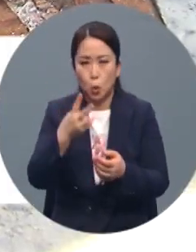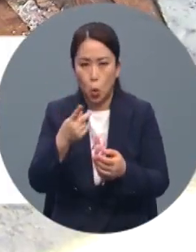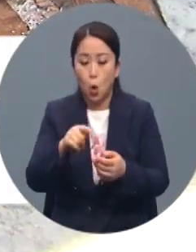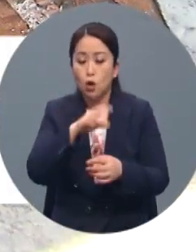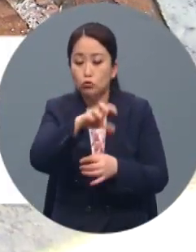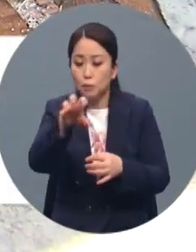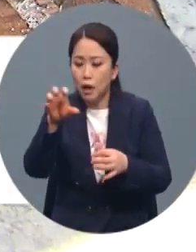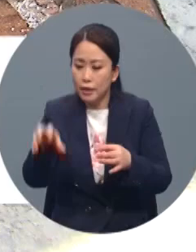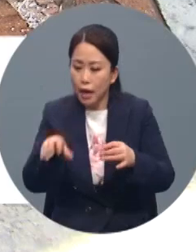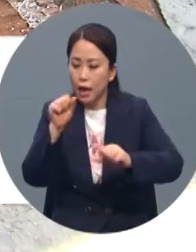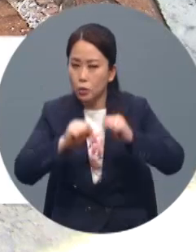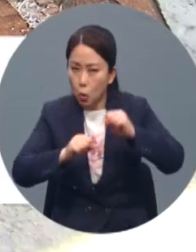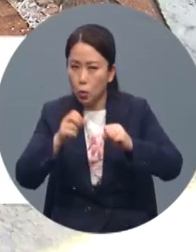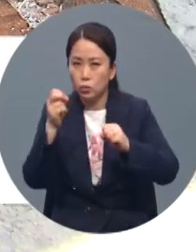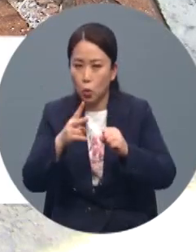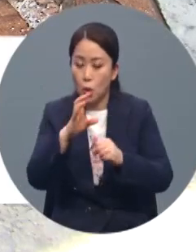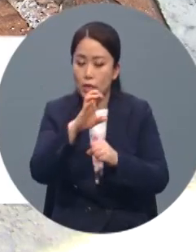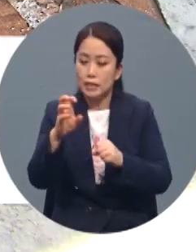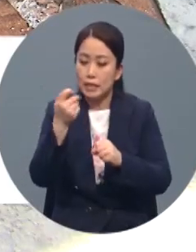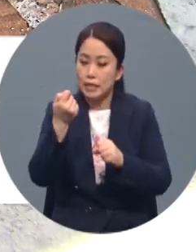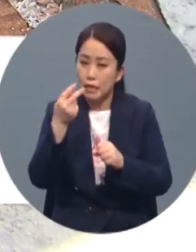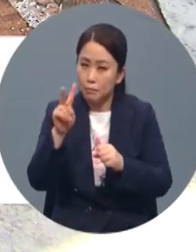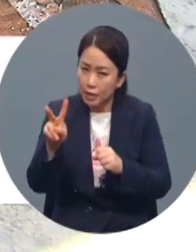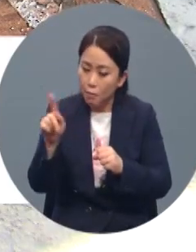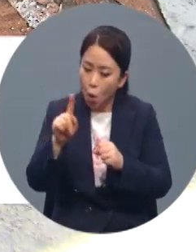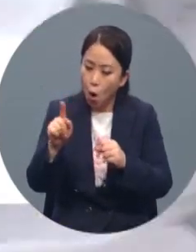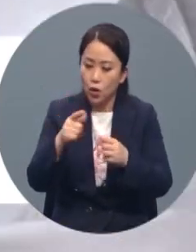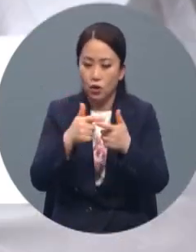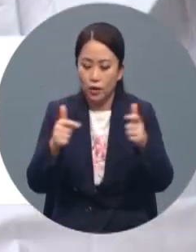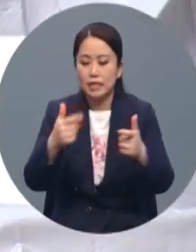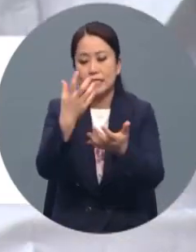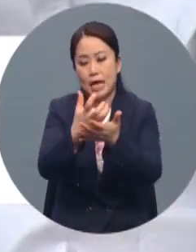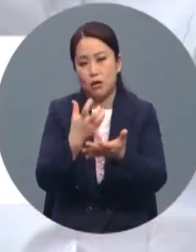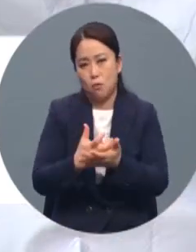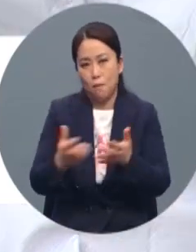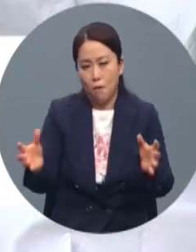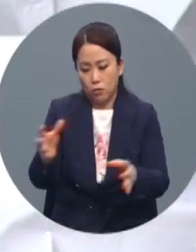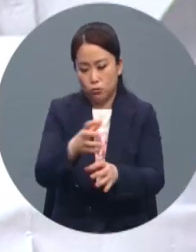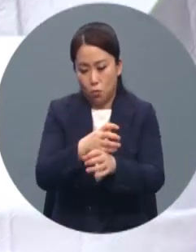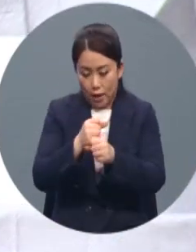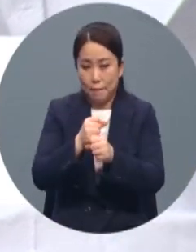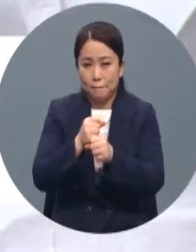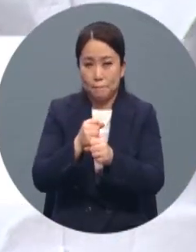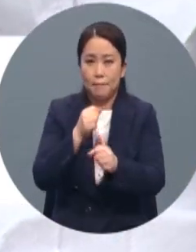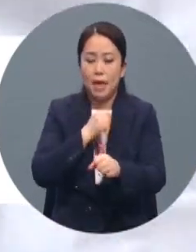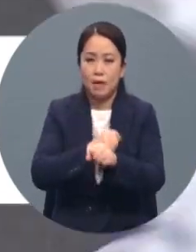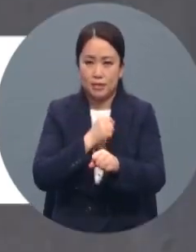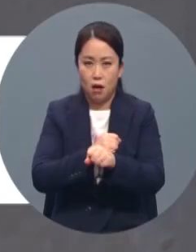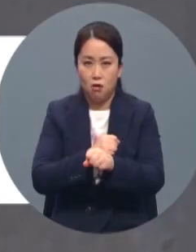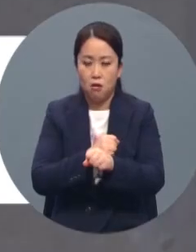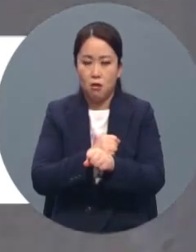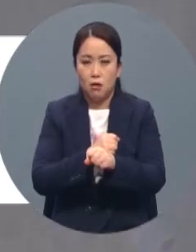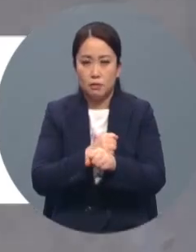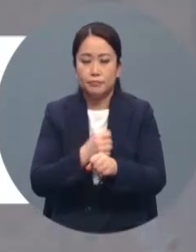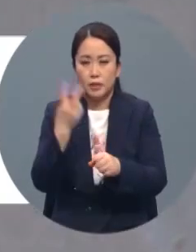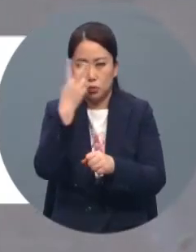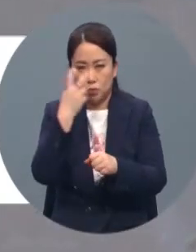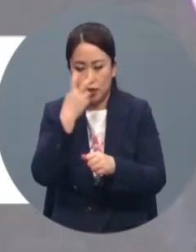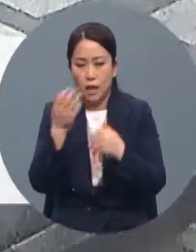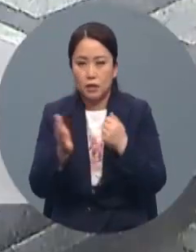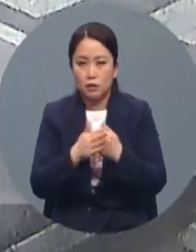주변의 행동, 그리고 뭐 CCTV 등과 같은 객관적인 자료들을 종합해서 저희들이 입증하는 장면이기